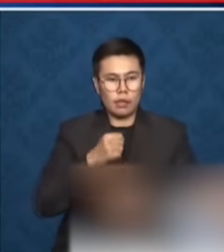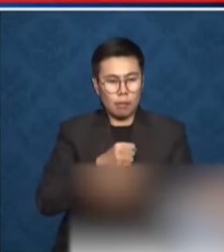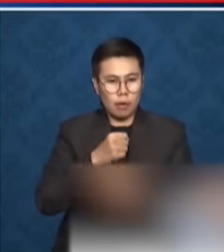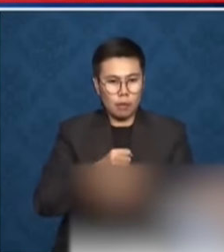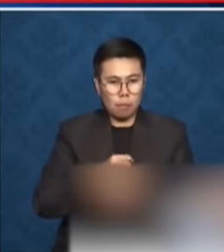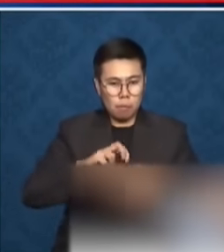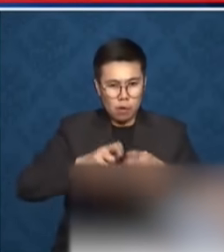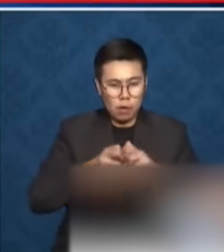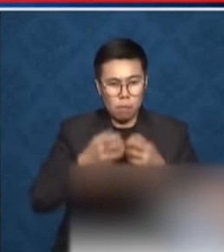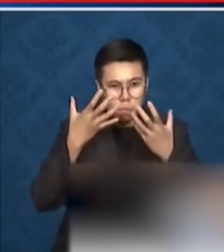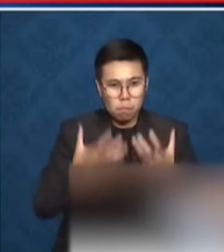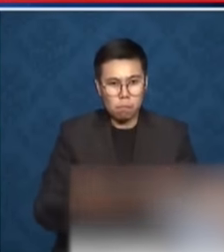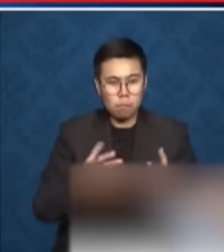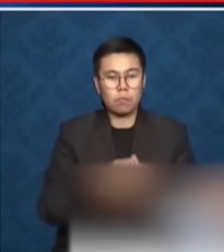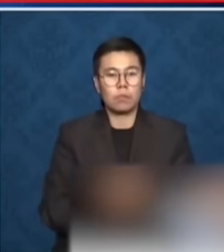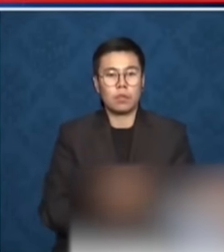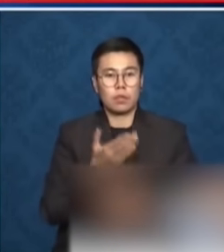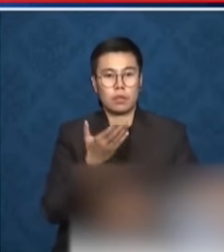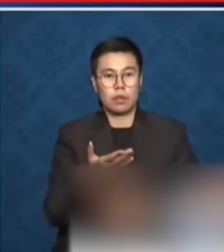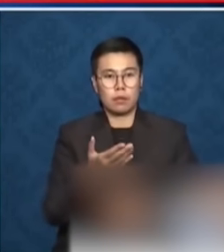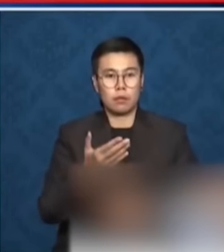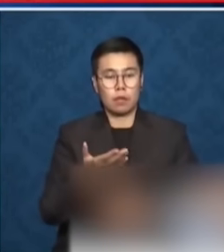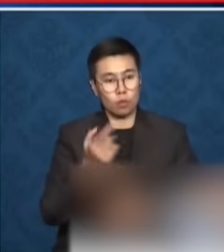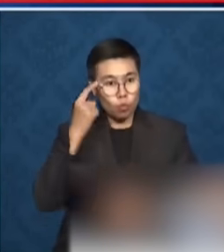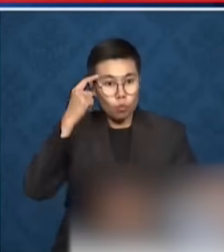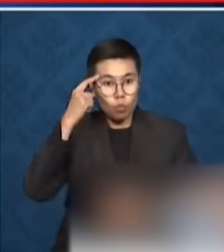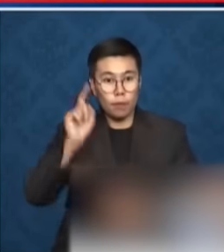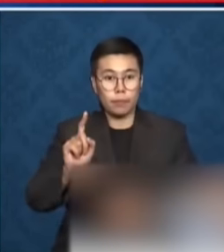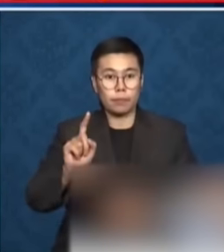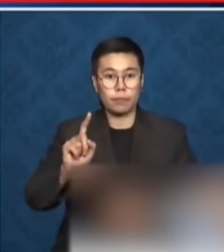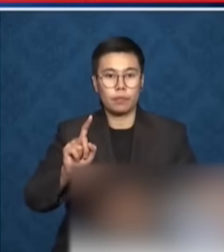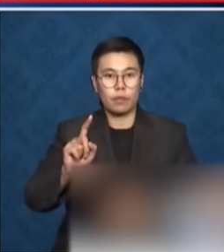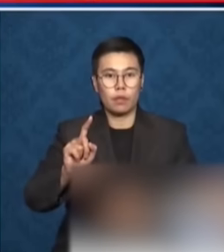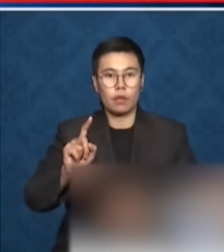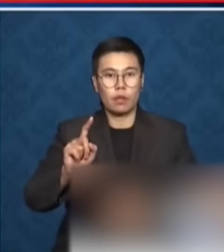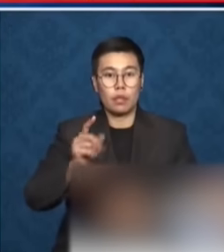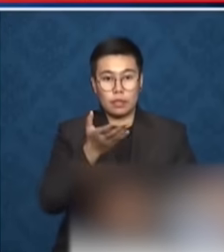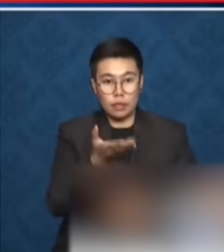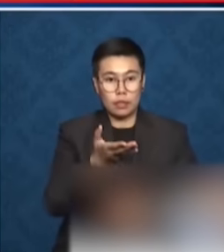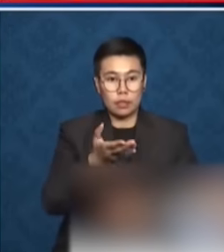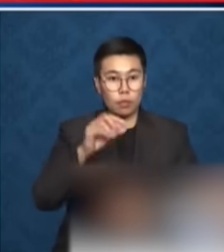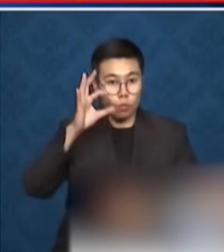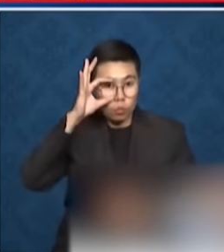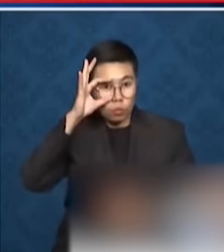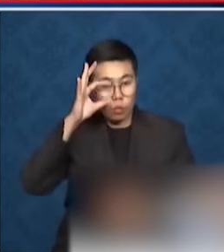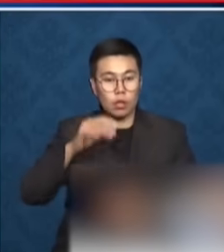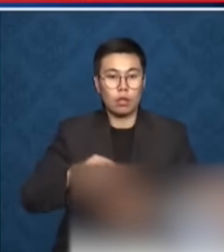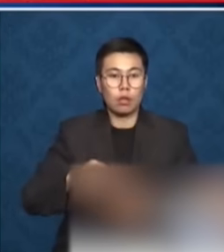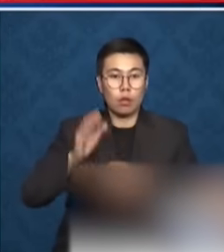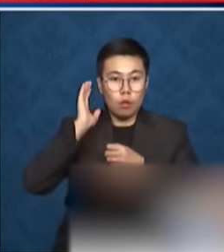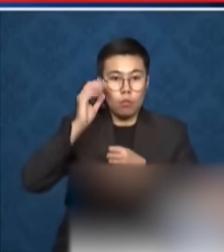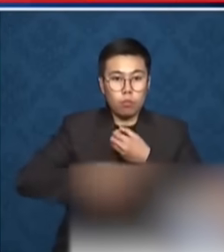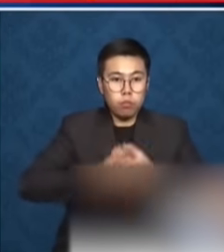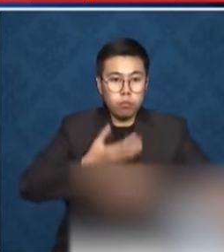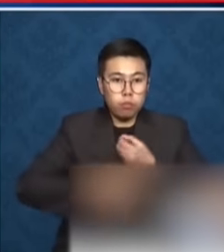นก็ได้ขึ้นภาพนะคะของนายชาดาถ่ายภาพร่วมกับเต้อาชีวะค่ะซึ่งเรื่องนี้นะคะทางเต้อาชีวะนั้นเดือดมาก